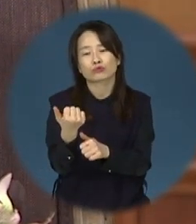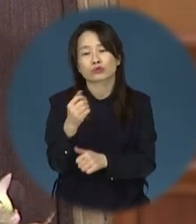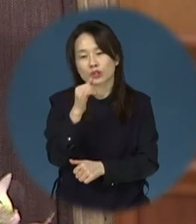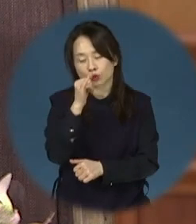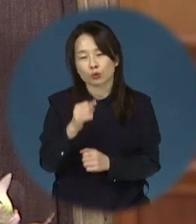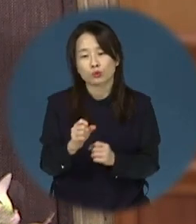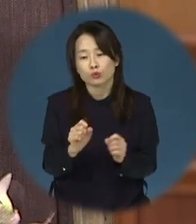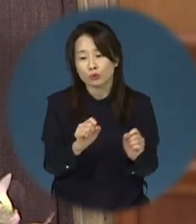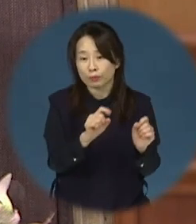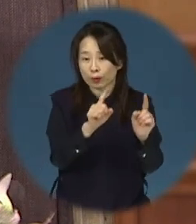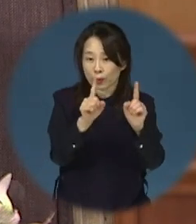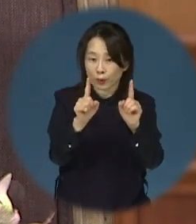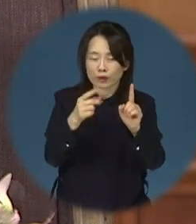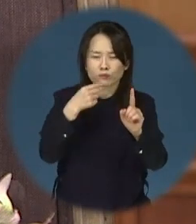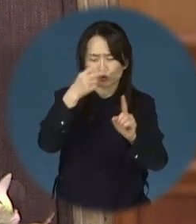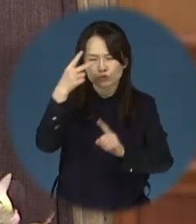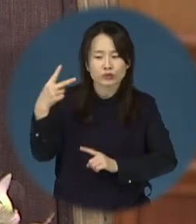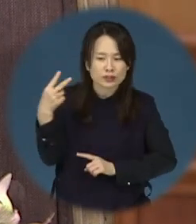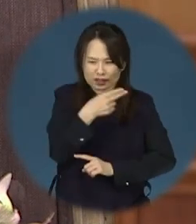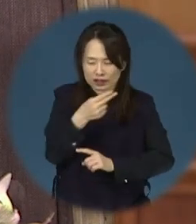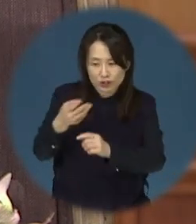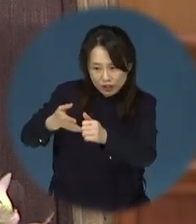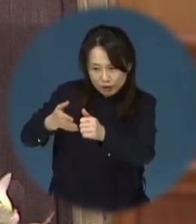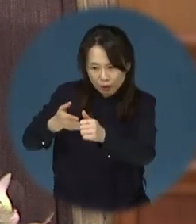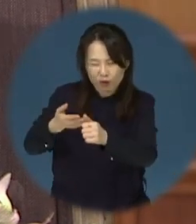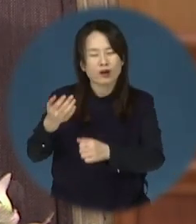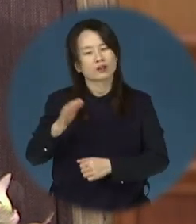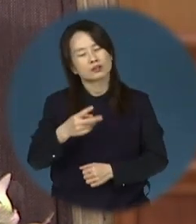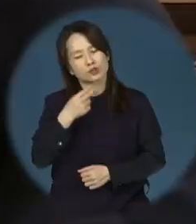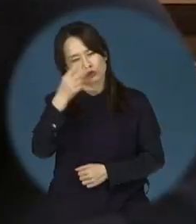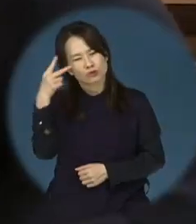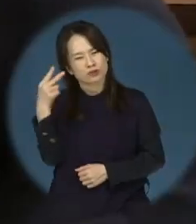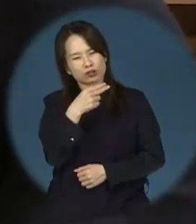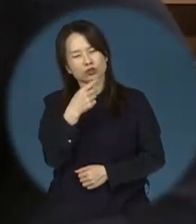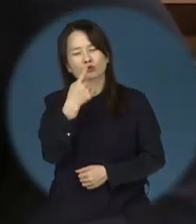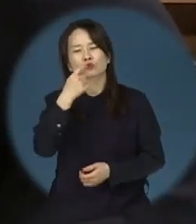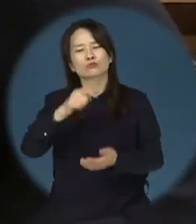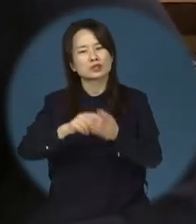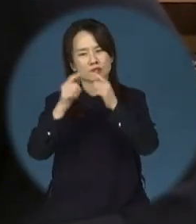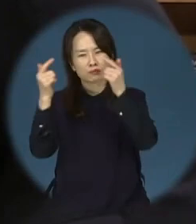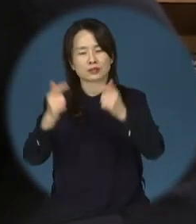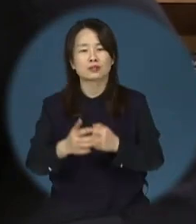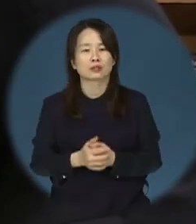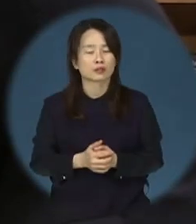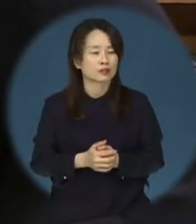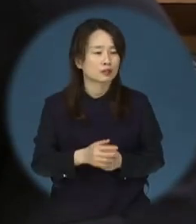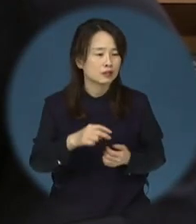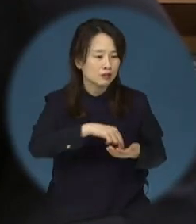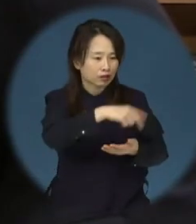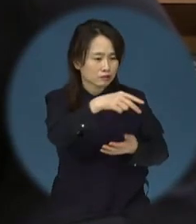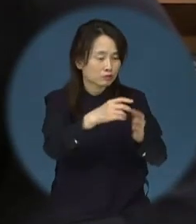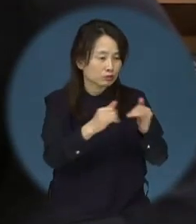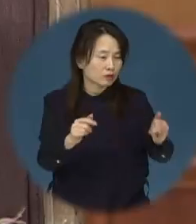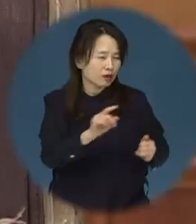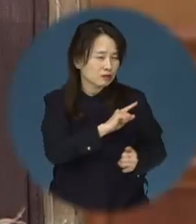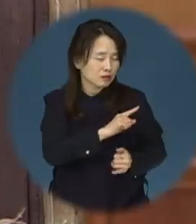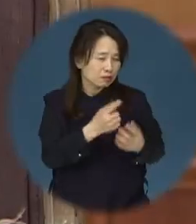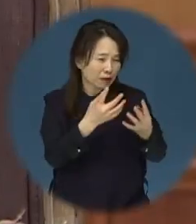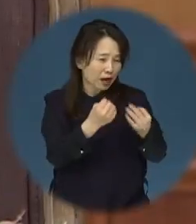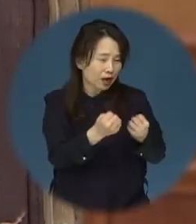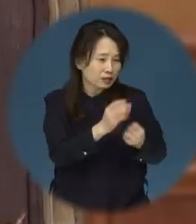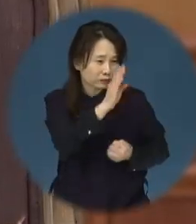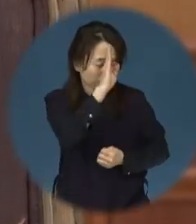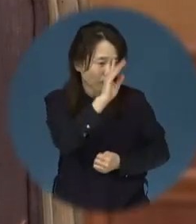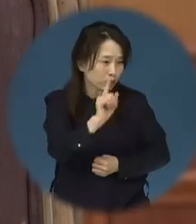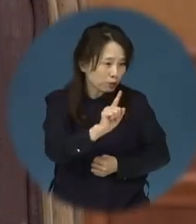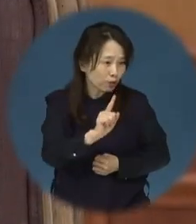살아나면 술을 끊기를 바라는데 잘 쉽게 되지는 않는 것 같아요. 노숙인들이 제일 많이 갖고 있는 질환은 뭐예요? 그러니까 일단은